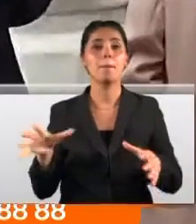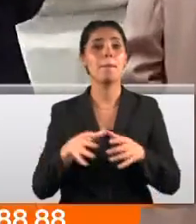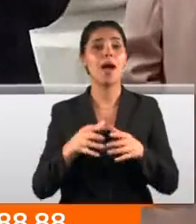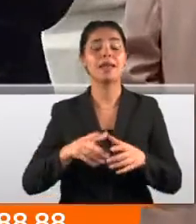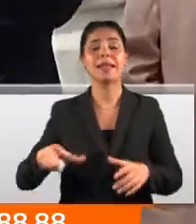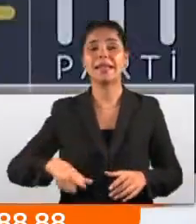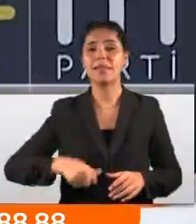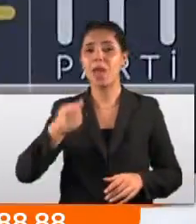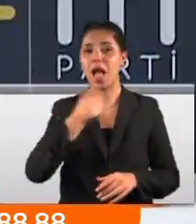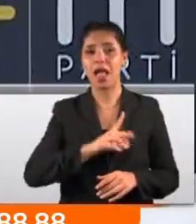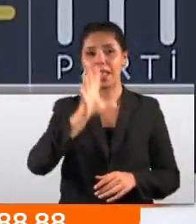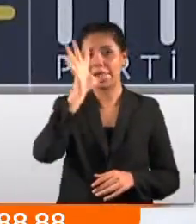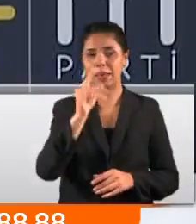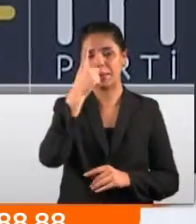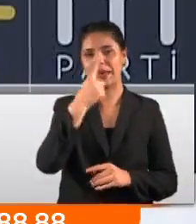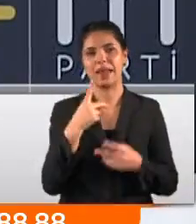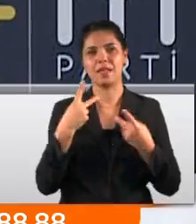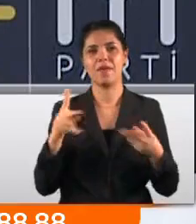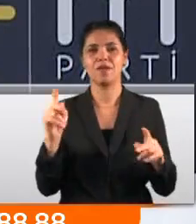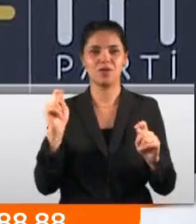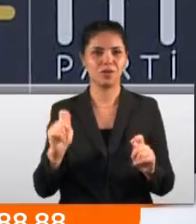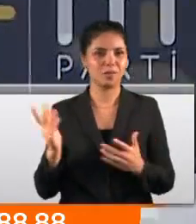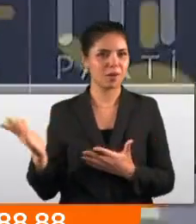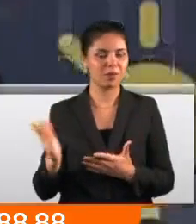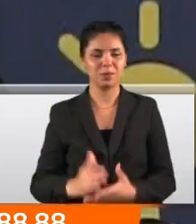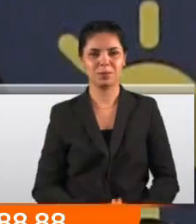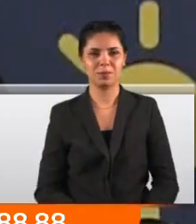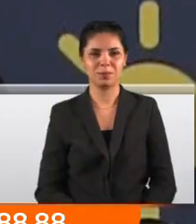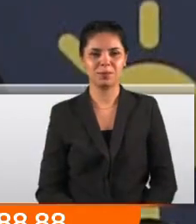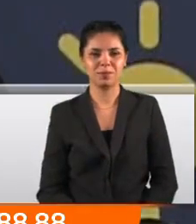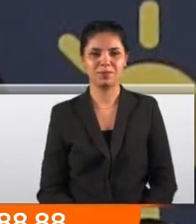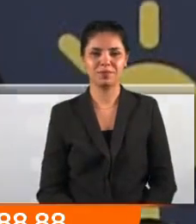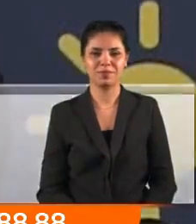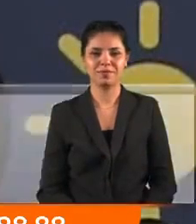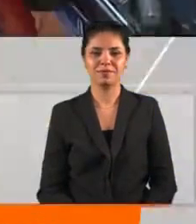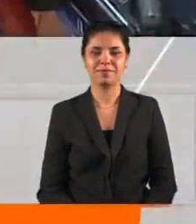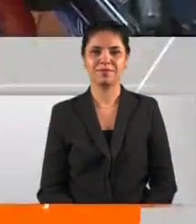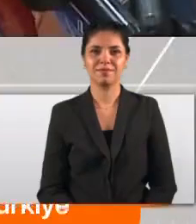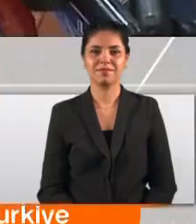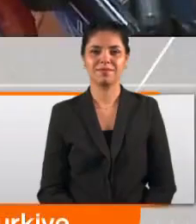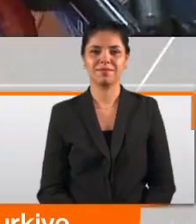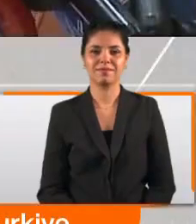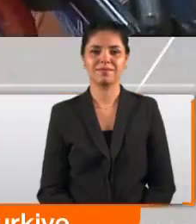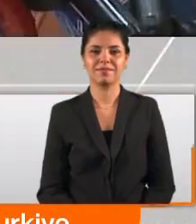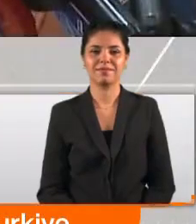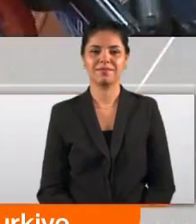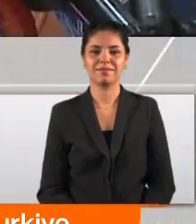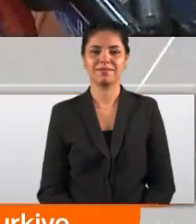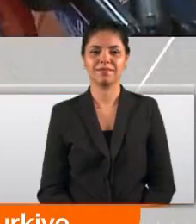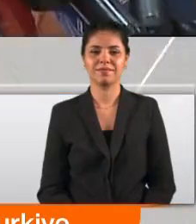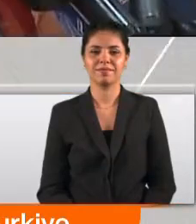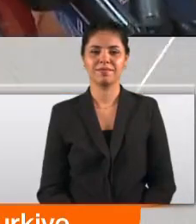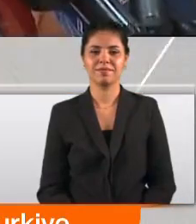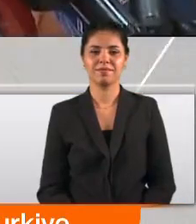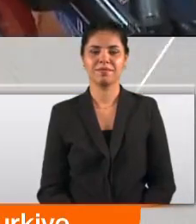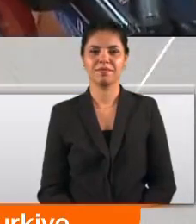da resmen açıkladı. Biz yerel seçimlere yalnız, özü başımıza gireceğiz. Gerçekten çok